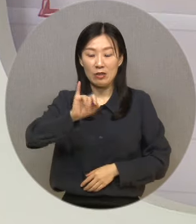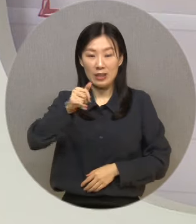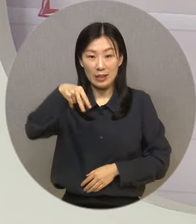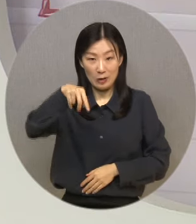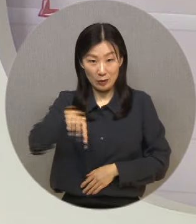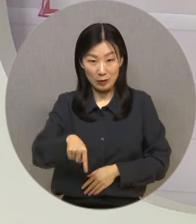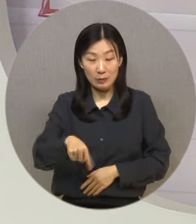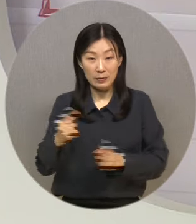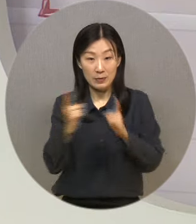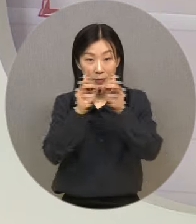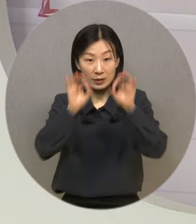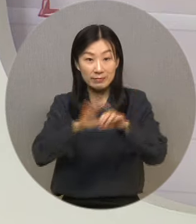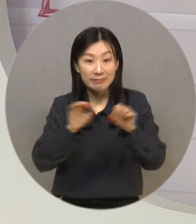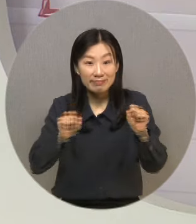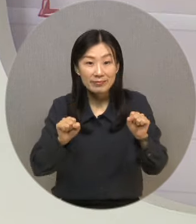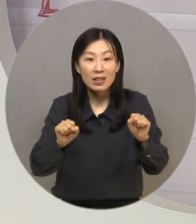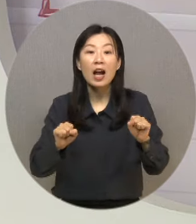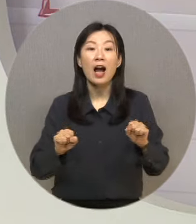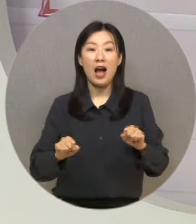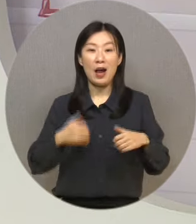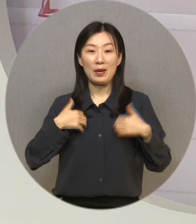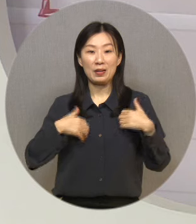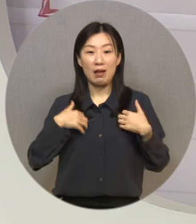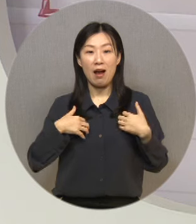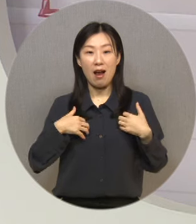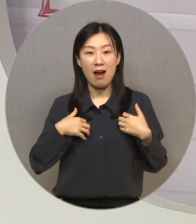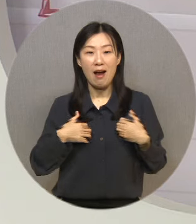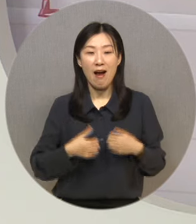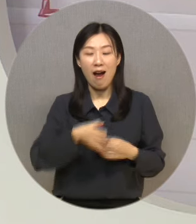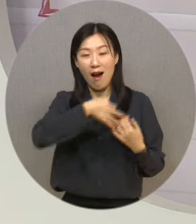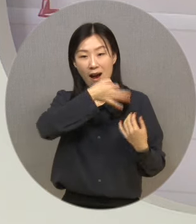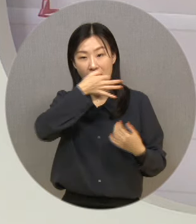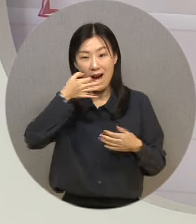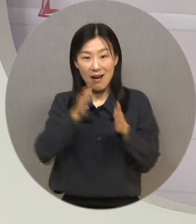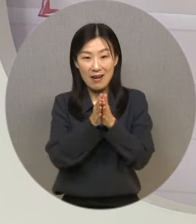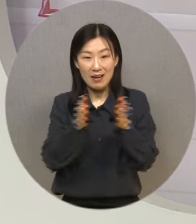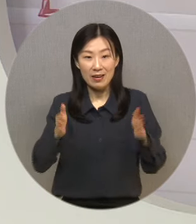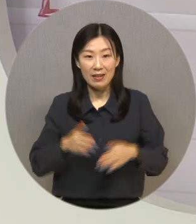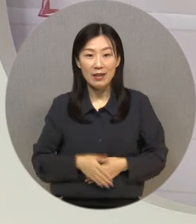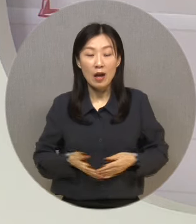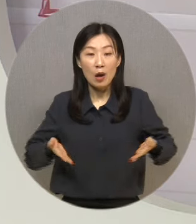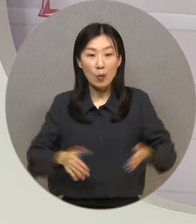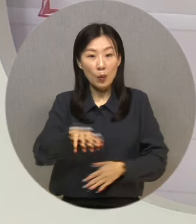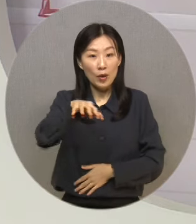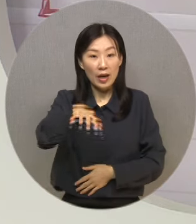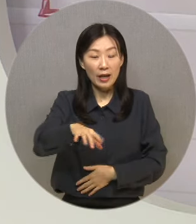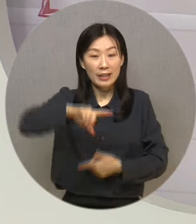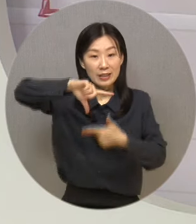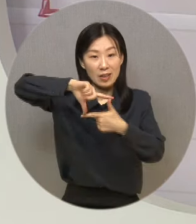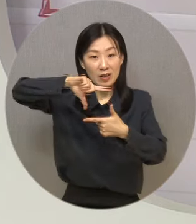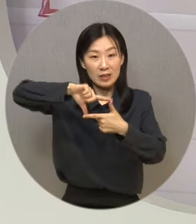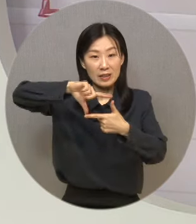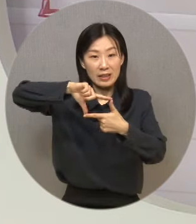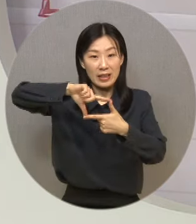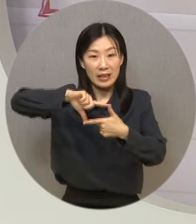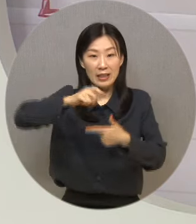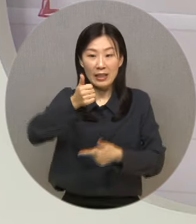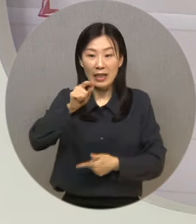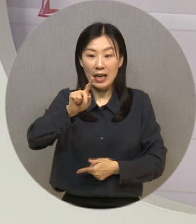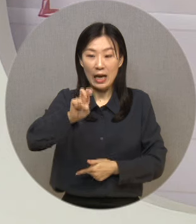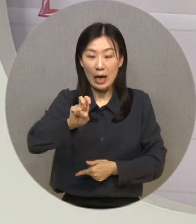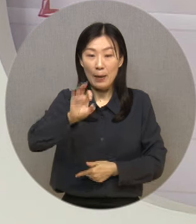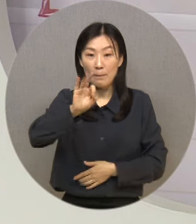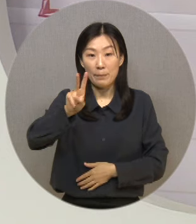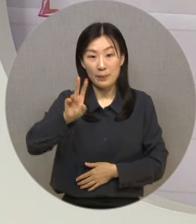선생님. 반갑습니다. 네네, 아주 경쾌하게 출발하셨습니다. 예, 예, 예, 예. 아, 고향은 경남 함양입니다. 예. 함양이신데, 예,